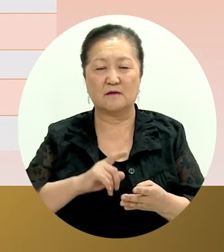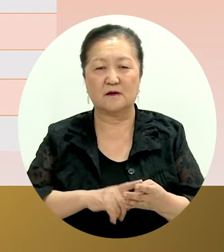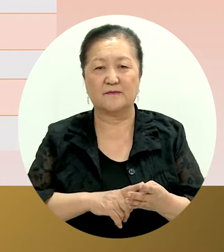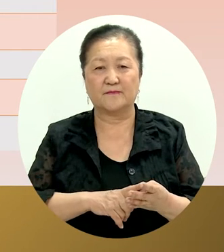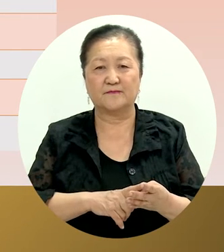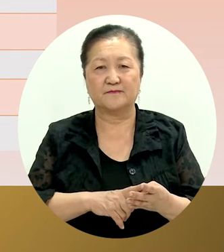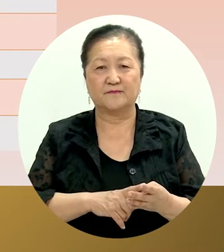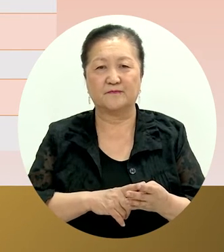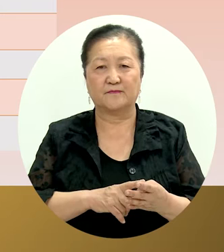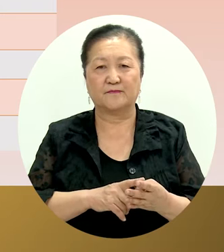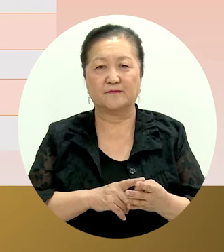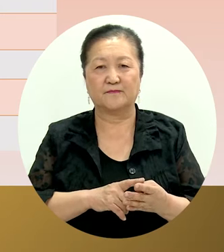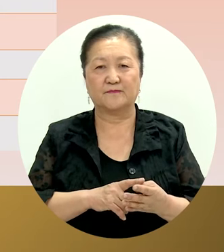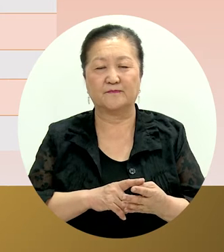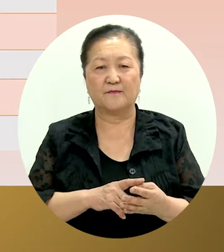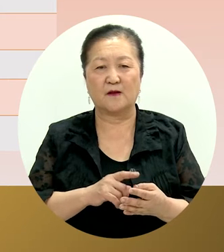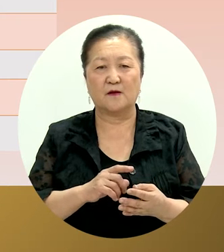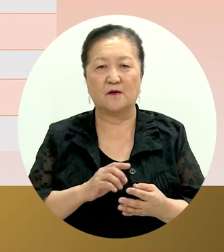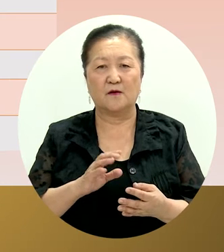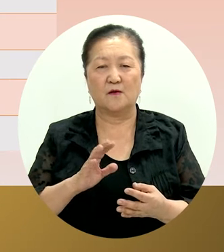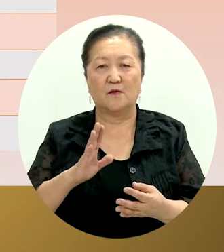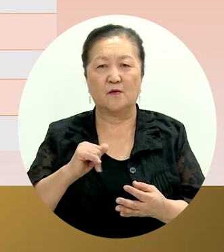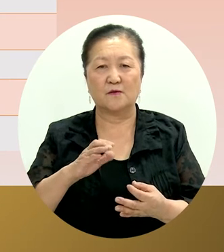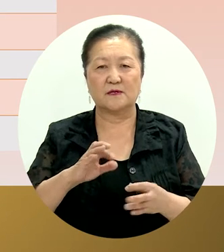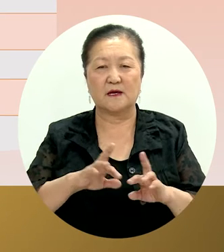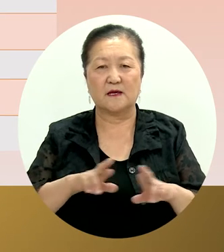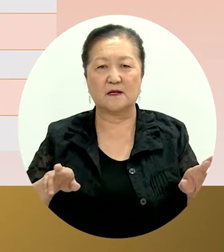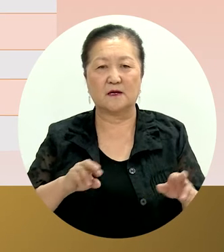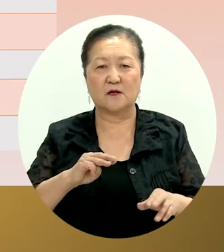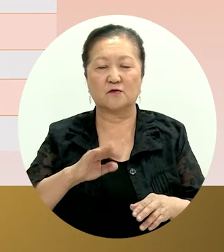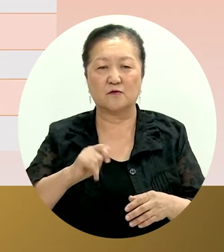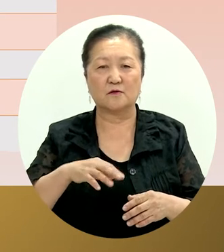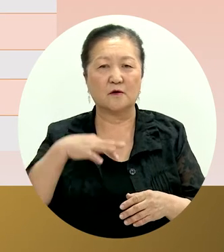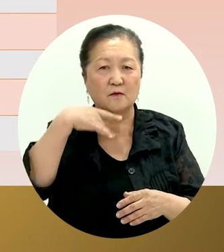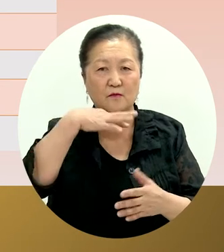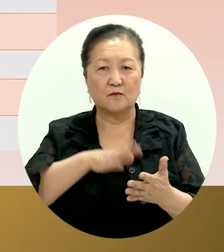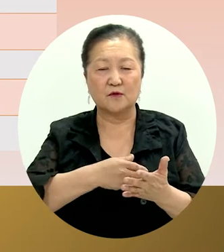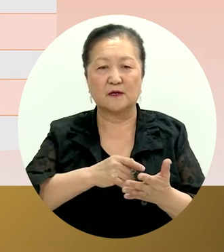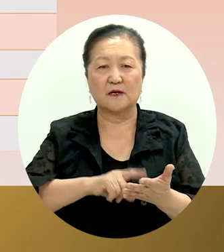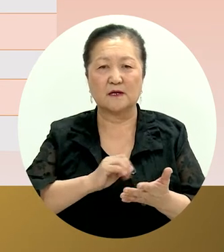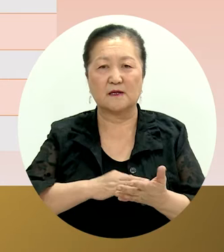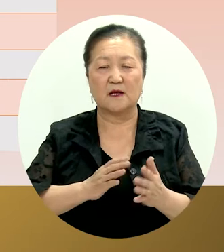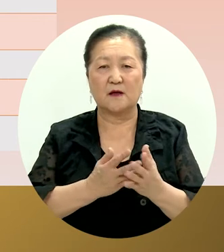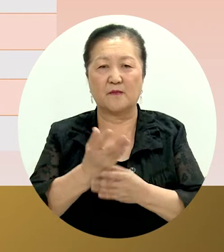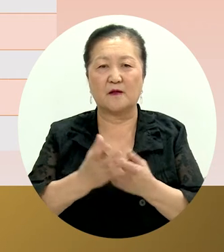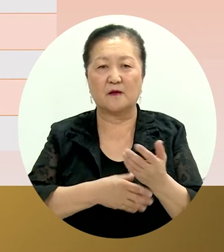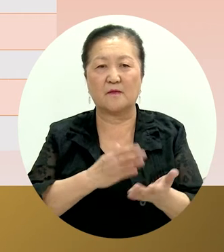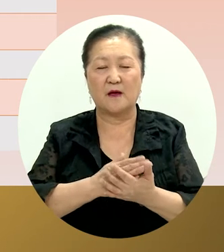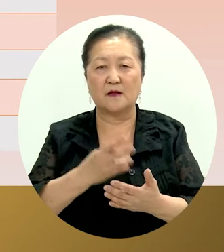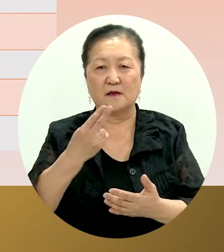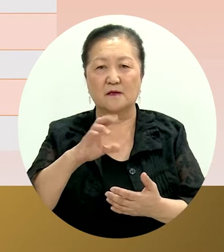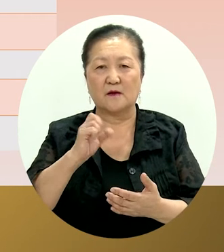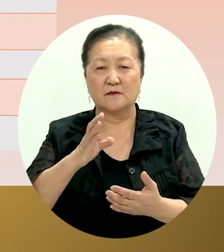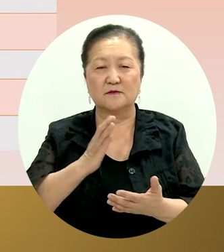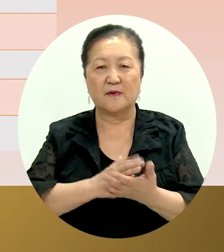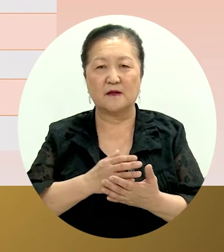За. За. Тэгээд усандаа ялгахын тулд будаг хэрэгтэй тийм. За бэлээ ашиглах хэрэгтэй. За давс